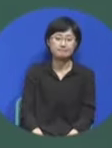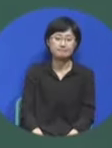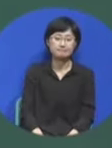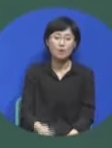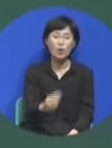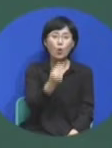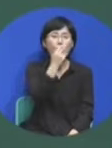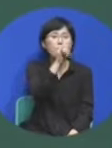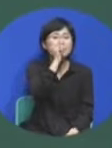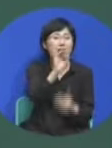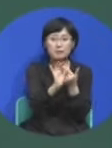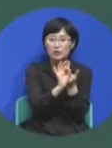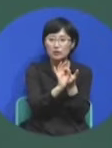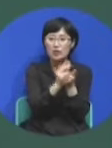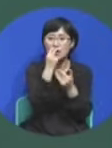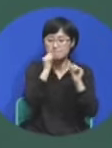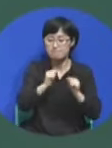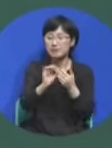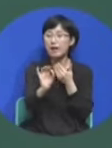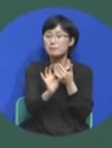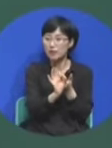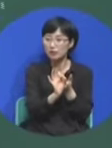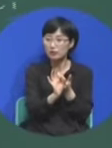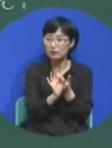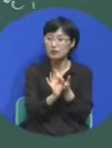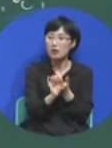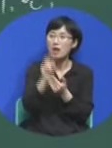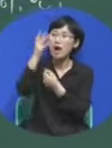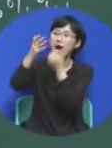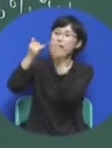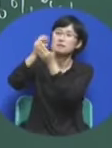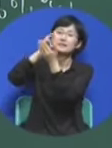凡有气息的当赞美耶和华. 호흡 있다면 여호와를 찬양해라.